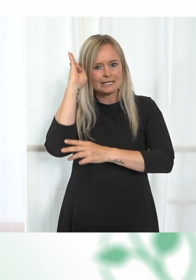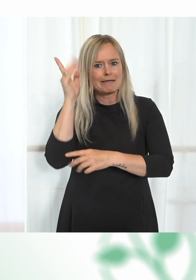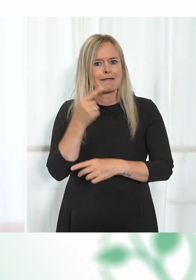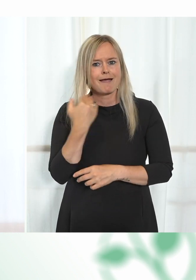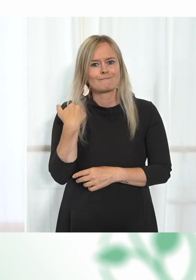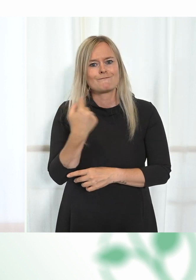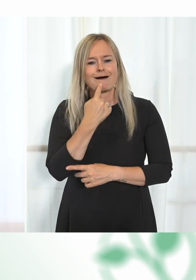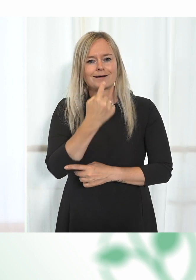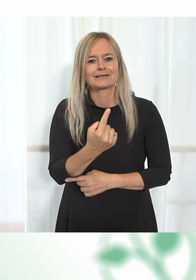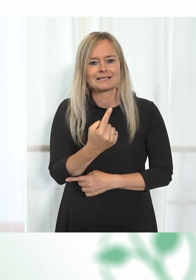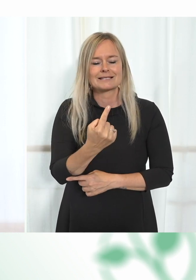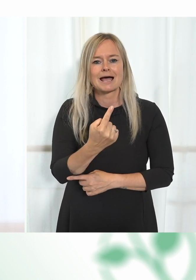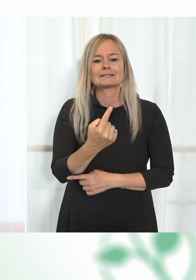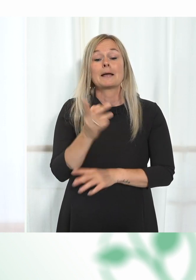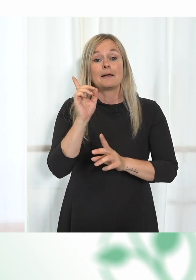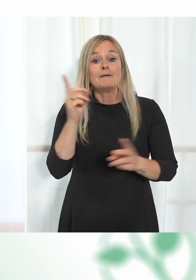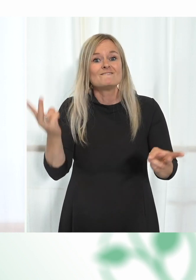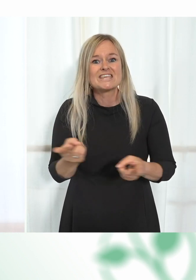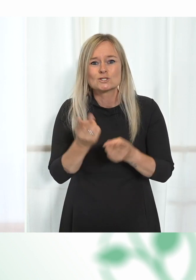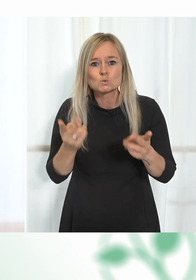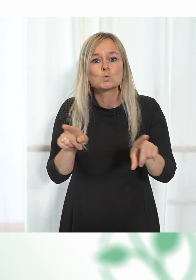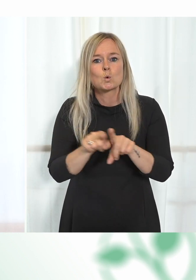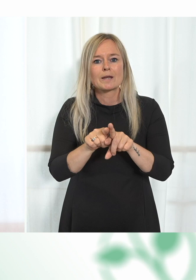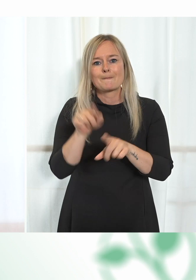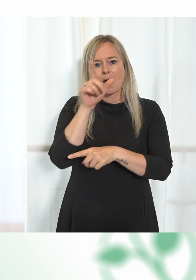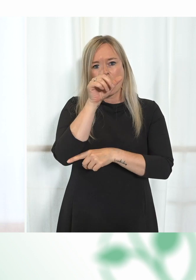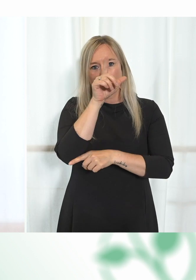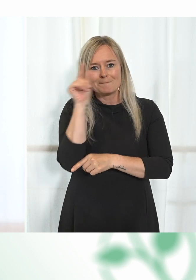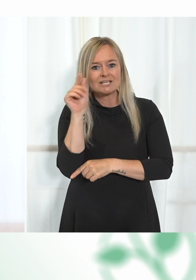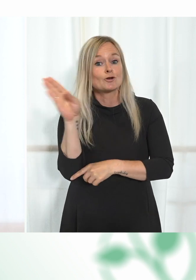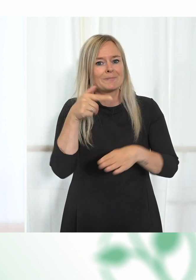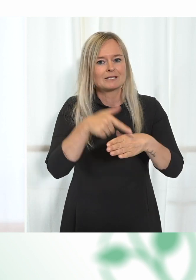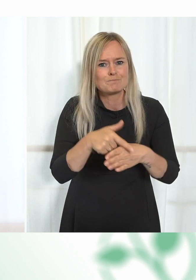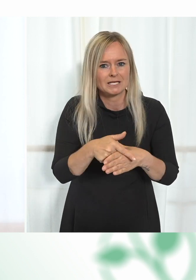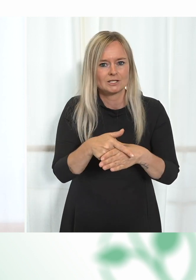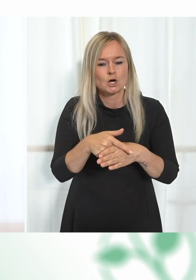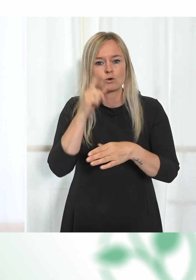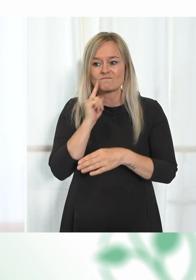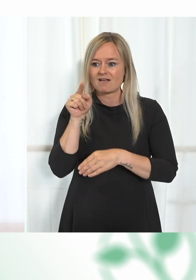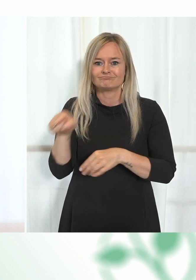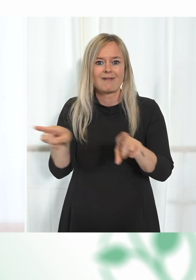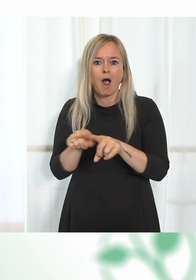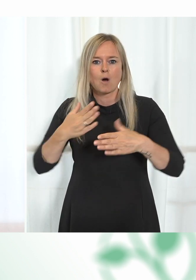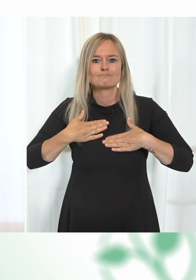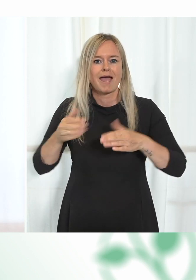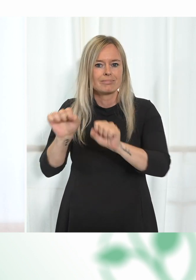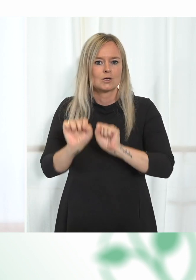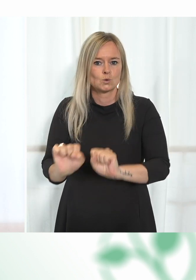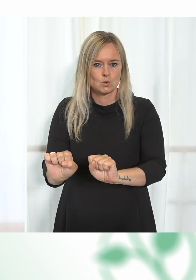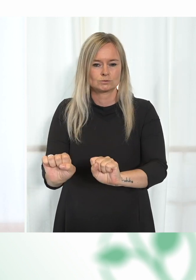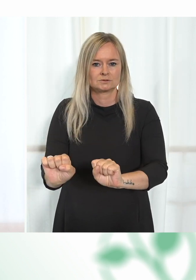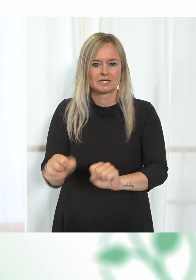auf, wir suchen auch nach Menschen mit Behinderung, für das sind meine Kunden. Auf die 20%